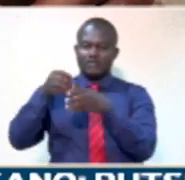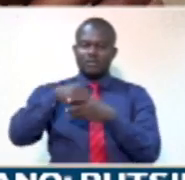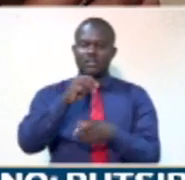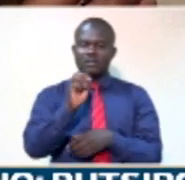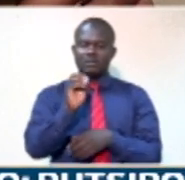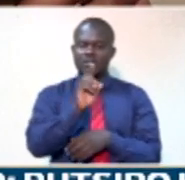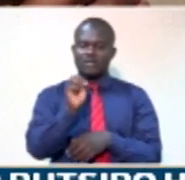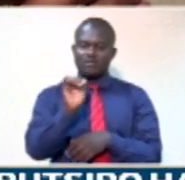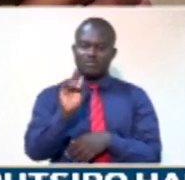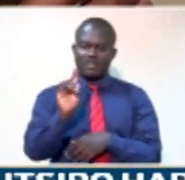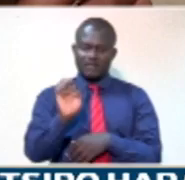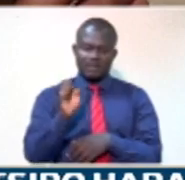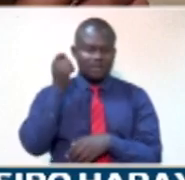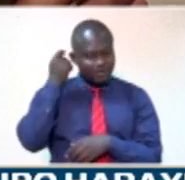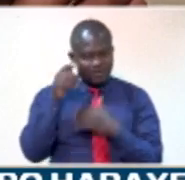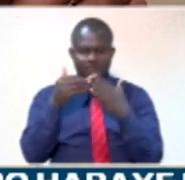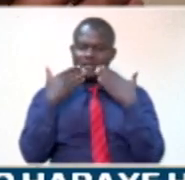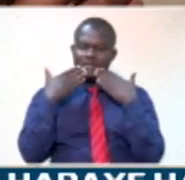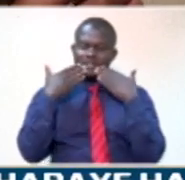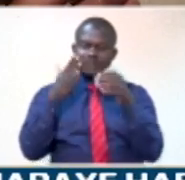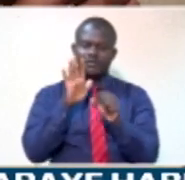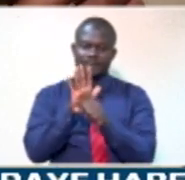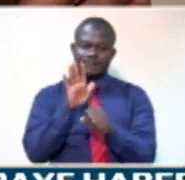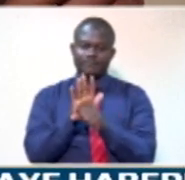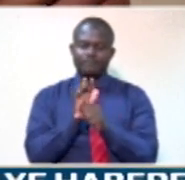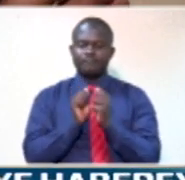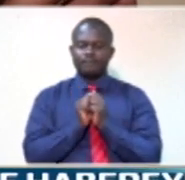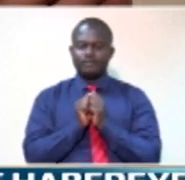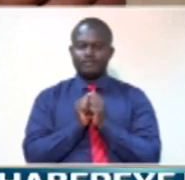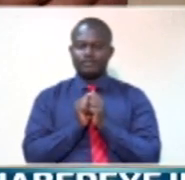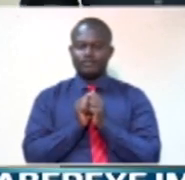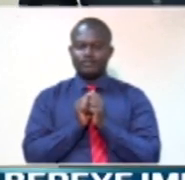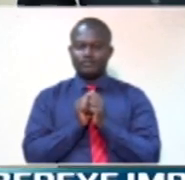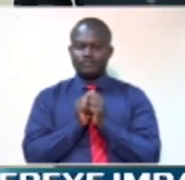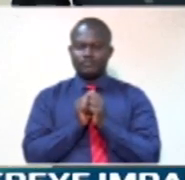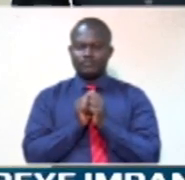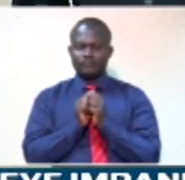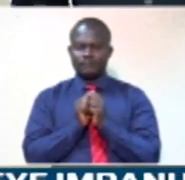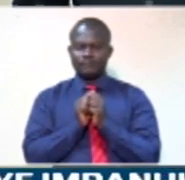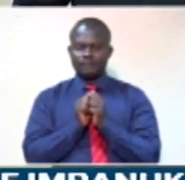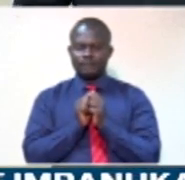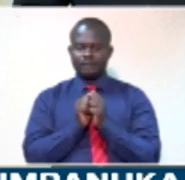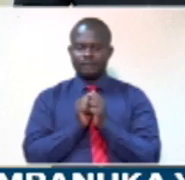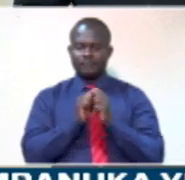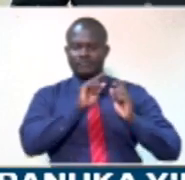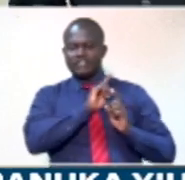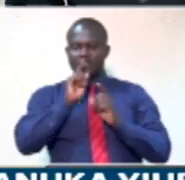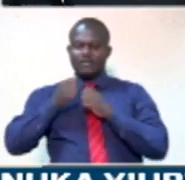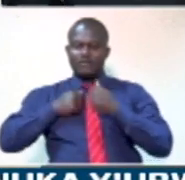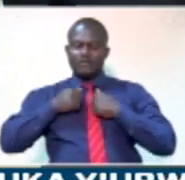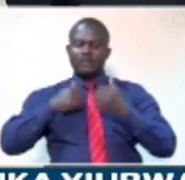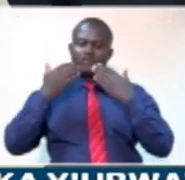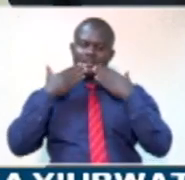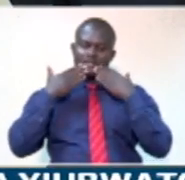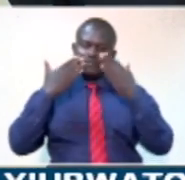Mozambique. Rwose babyumve, turabashimiye cyane. Basi tunashukuru sana kufika kwao. Ingabo z'u Rwanda